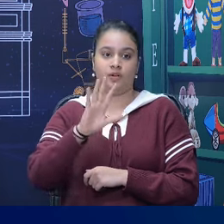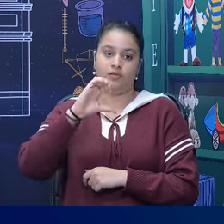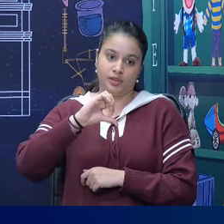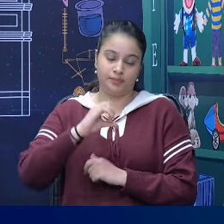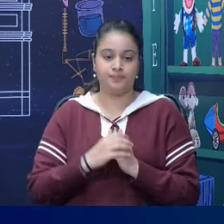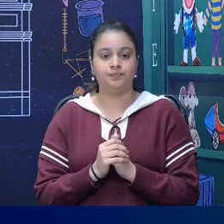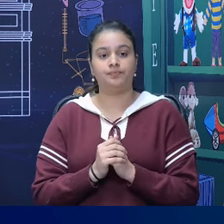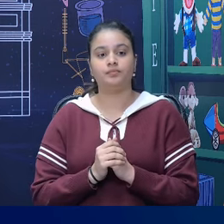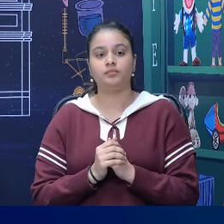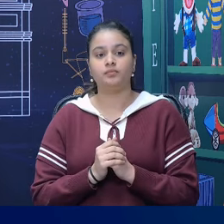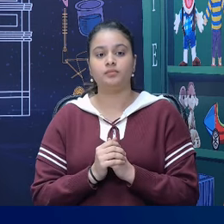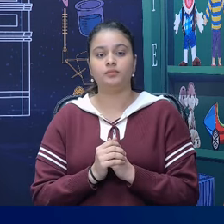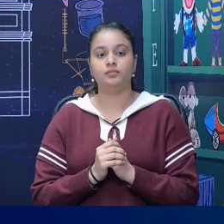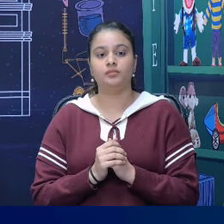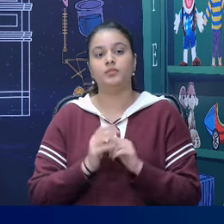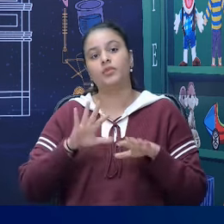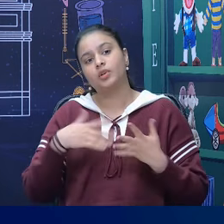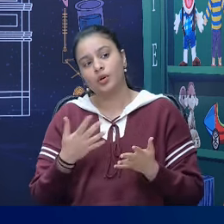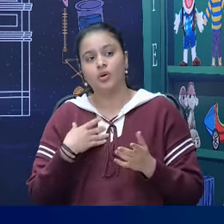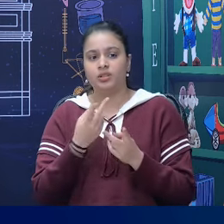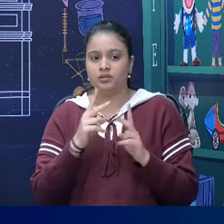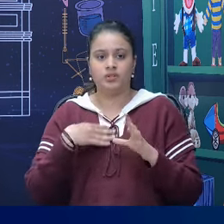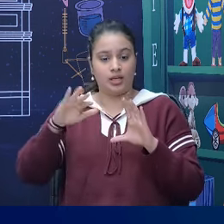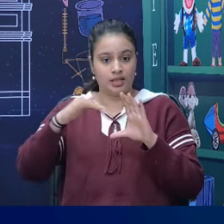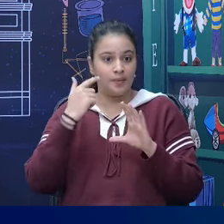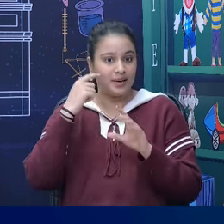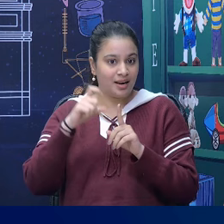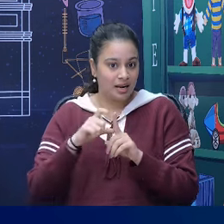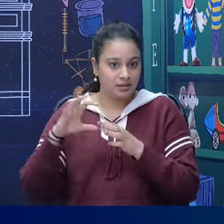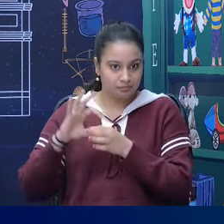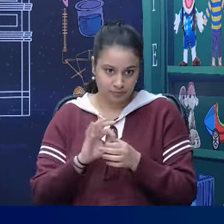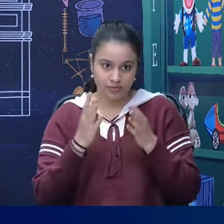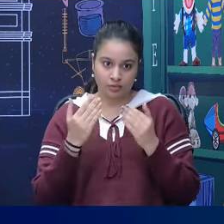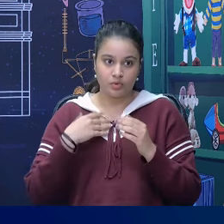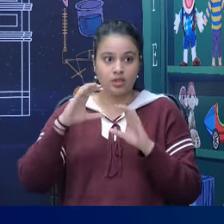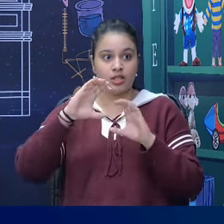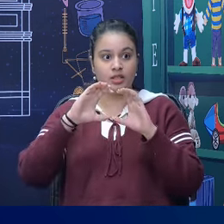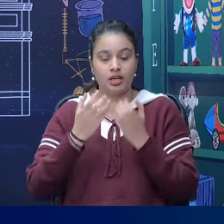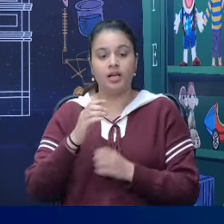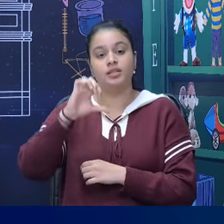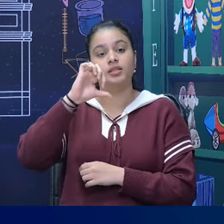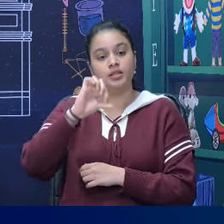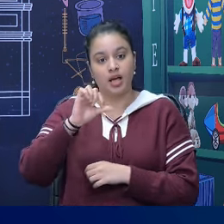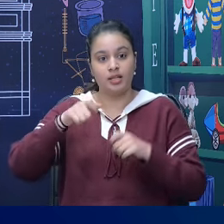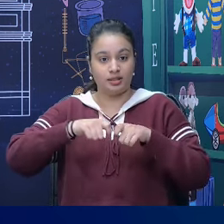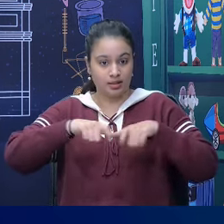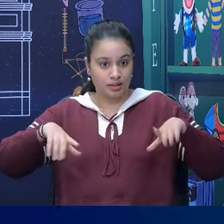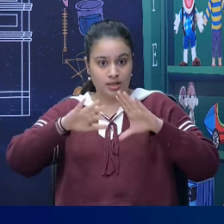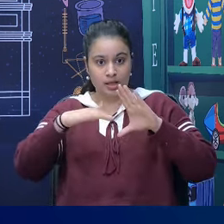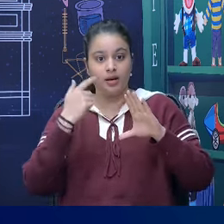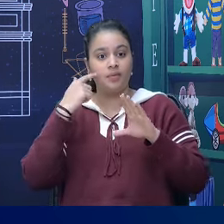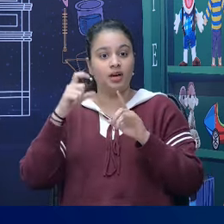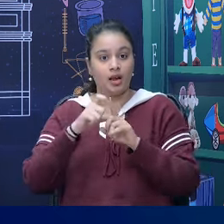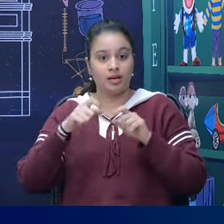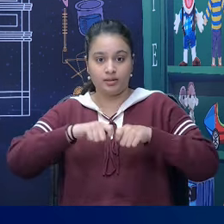अलावा आप सभी हमारे साथ जुड़ सकते हैं इस ईमेल आईडी के जरिए कक्षा नौवीं के सभी विद्यार्थियों के लिए हमारी आधिकारिक ईमेल आईडी आपकी स्क्रीन पर